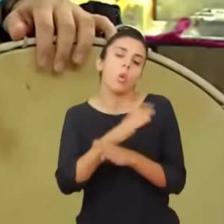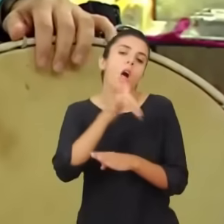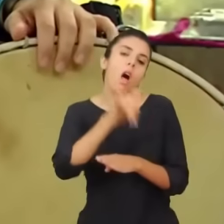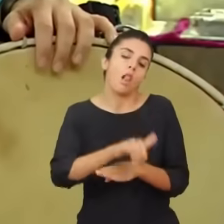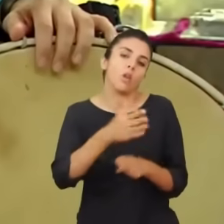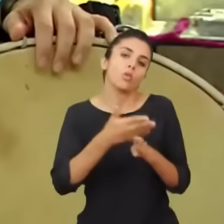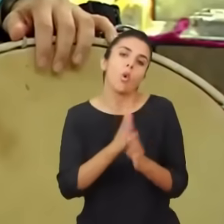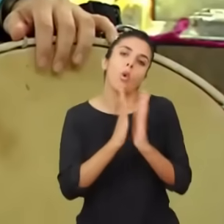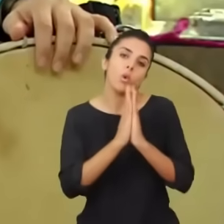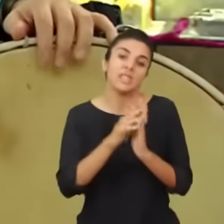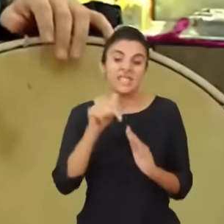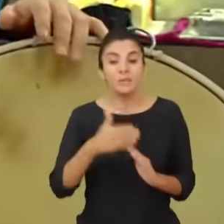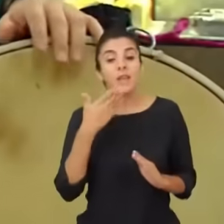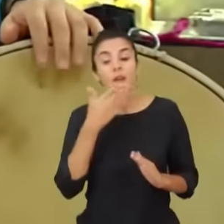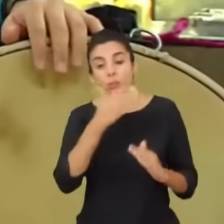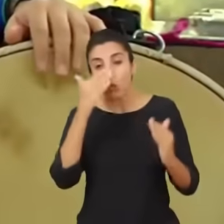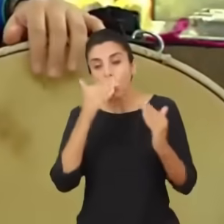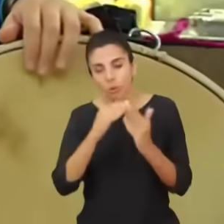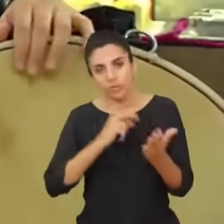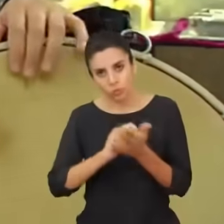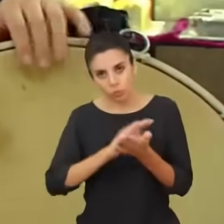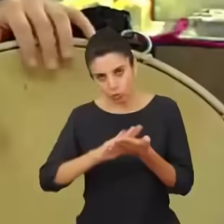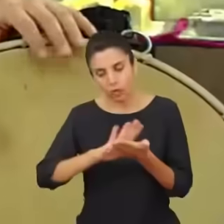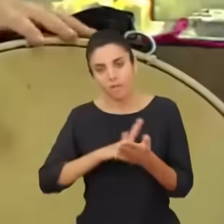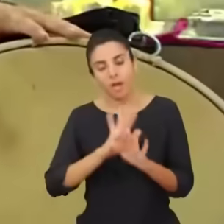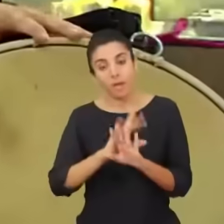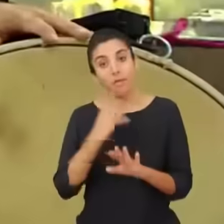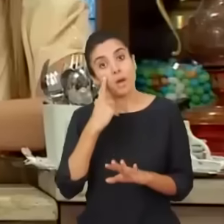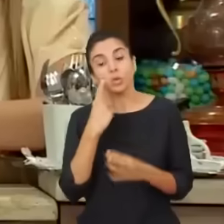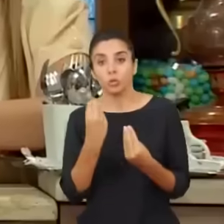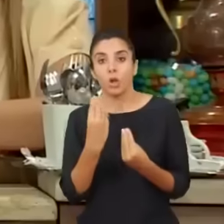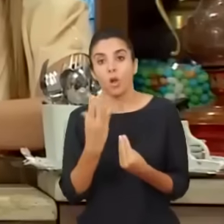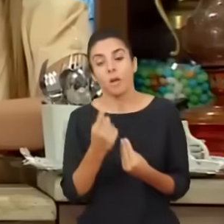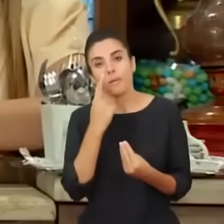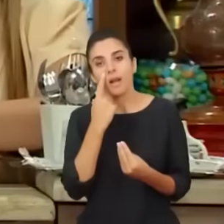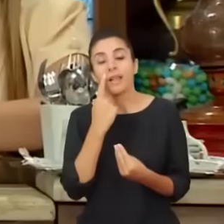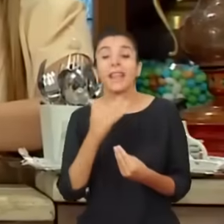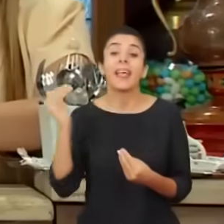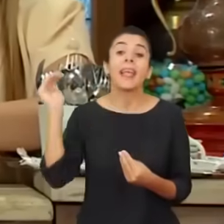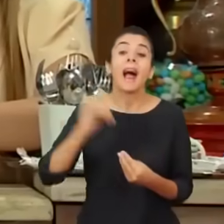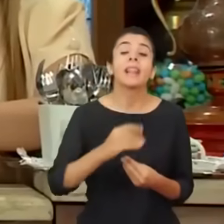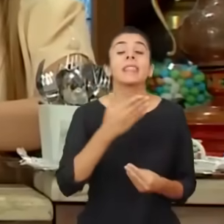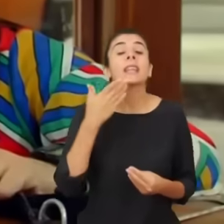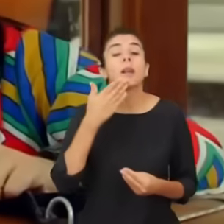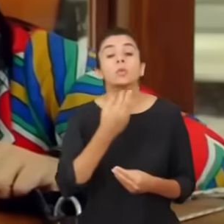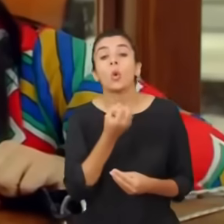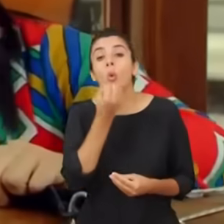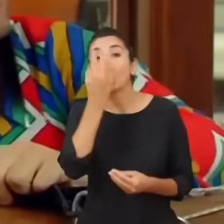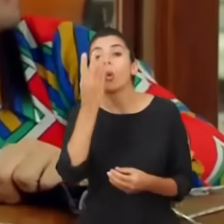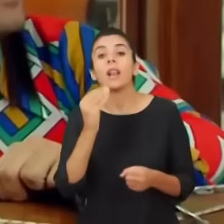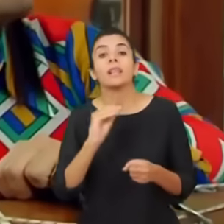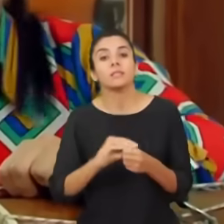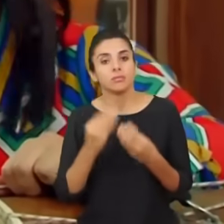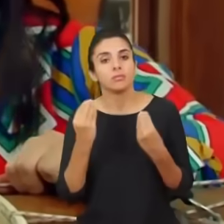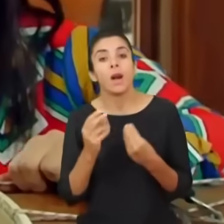şimdi Ramazan'a uyarlayacağım bunu. Düzelteceğim. Bak şimdi. Çok güzel olacak. Geldi Ramazan günleri.